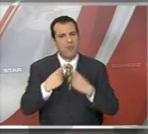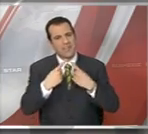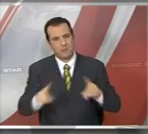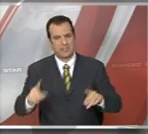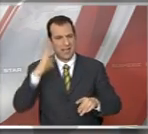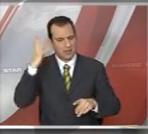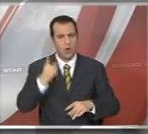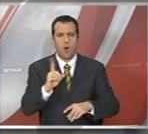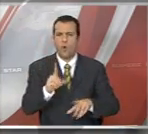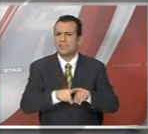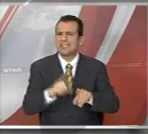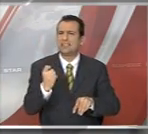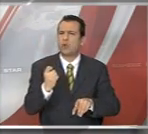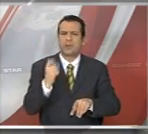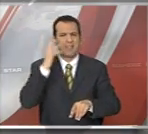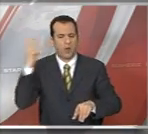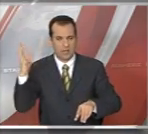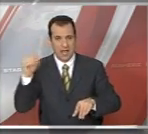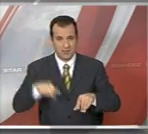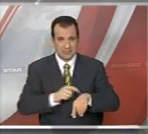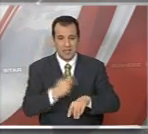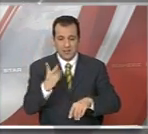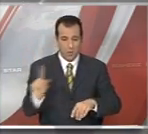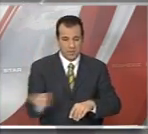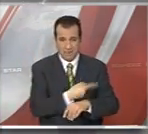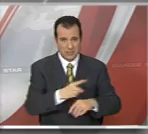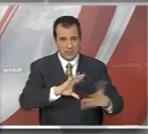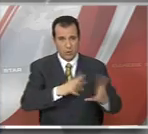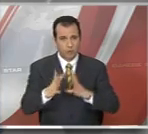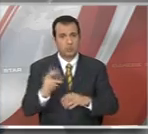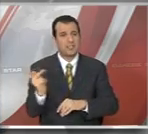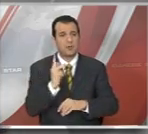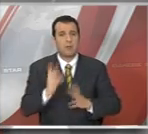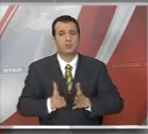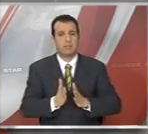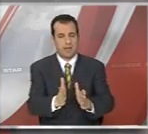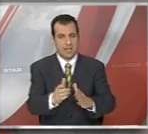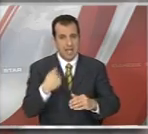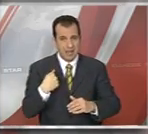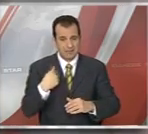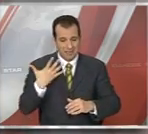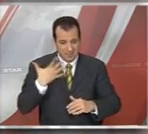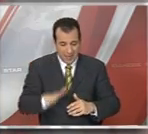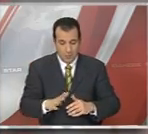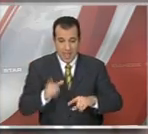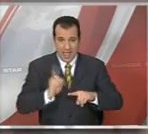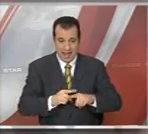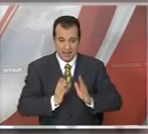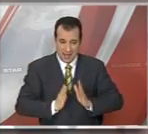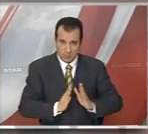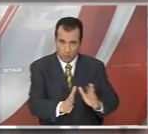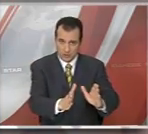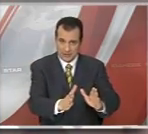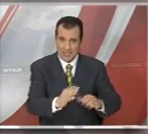πραγματικότητες εδώ έχουμε ένα βασικό διακύβευμα η ελλάδα πρέπει να συνεχίσει αταλάντευτα την ευρωπαϊκή της πορεία ή πρέπει να τη